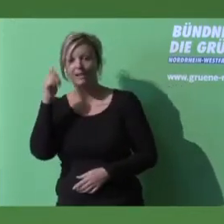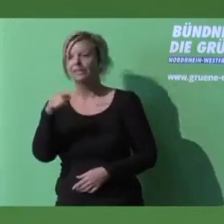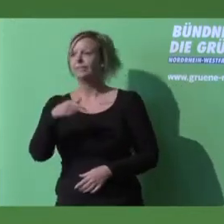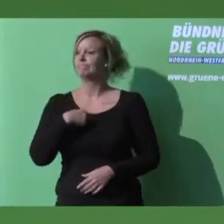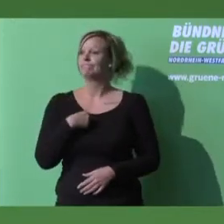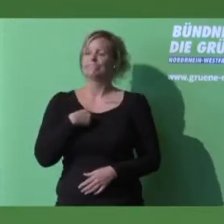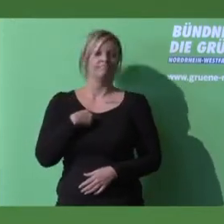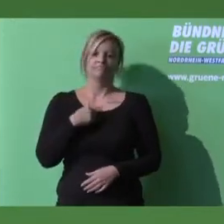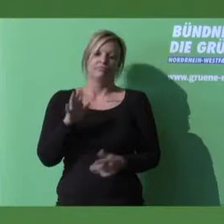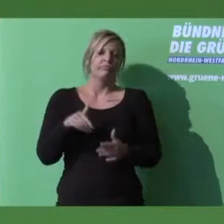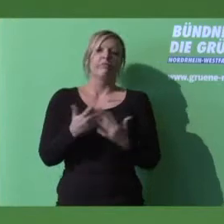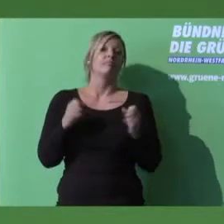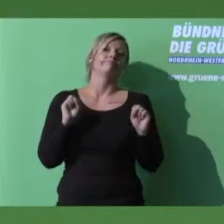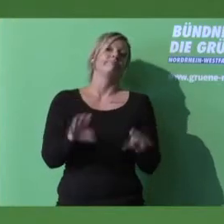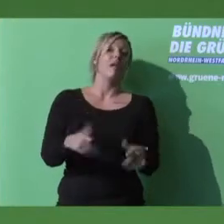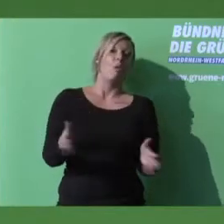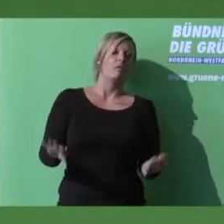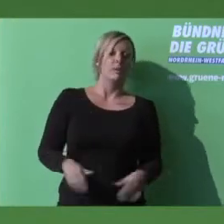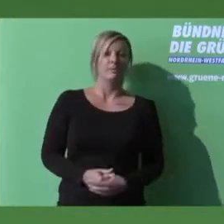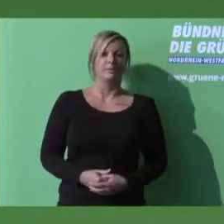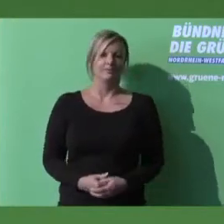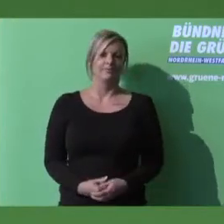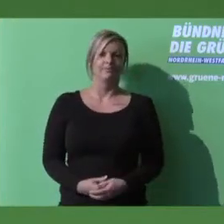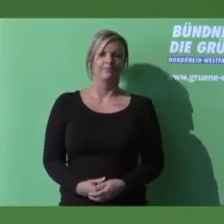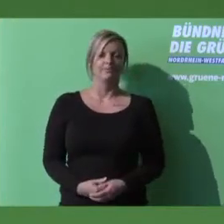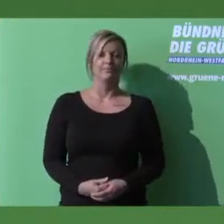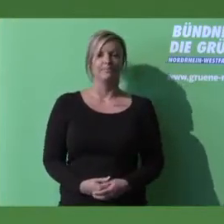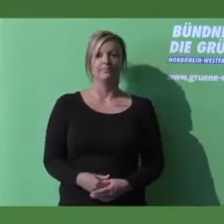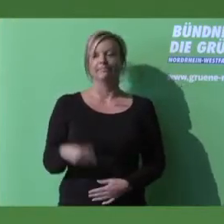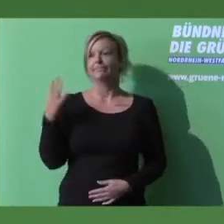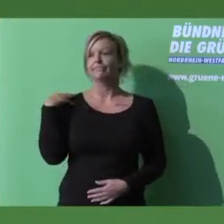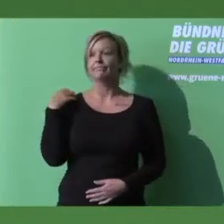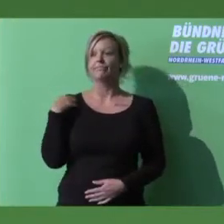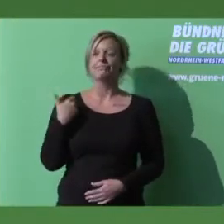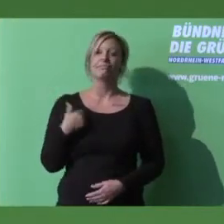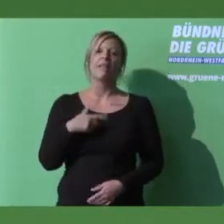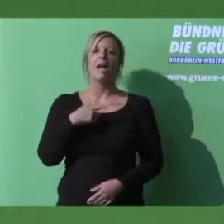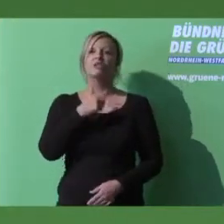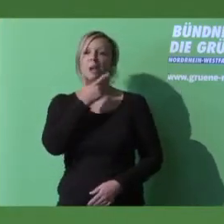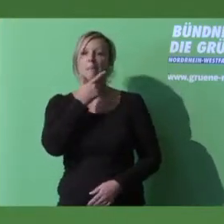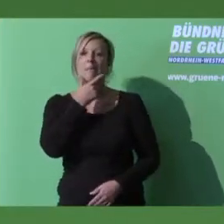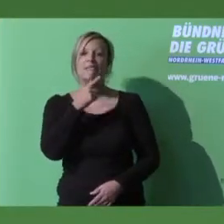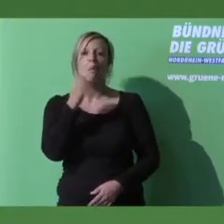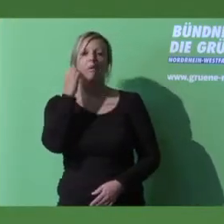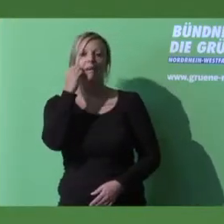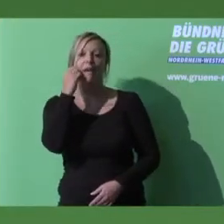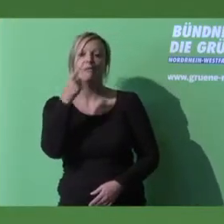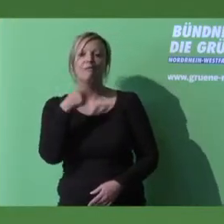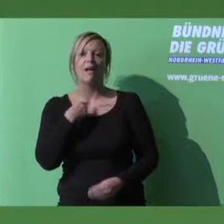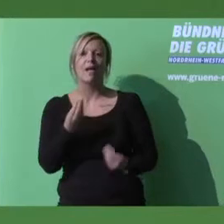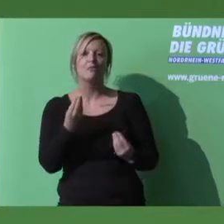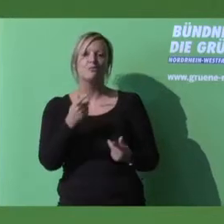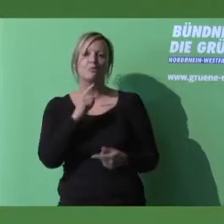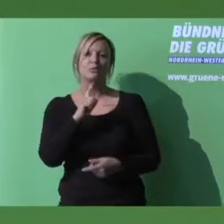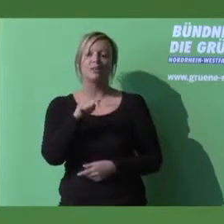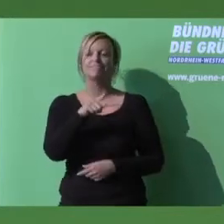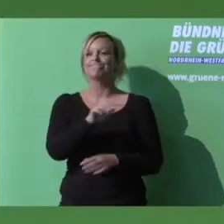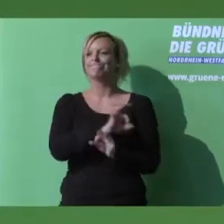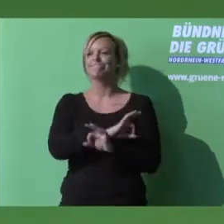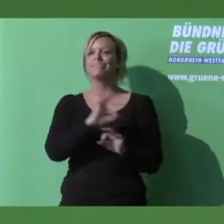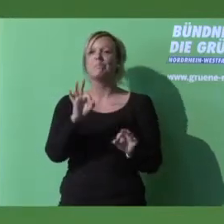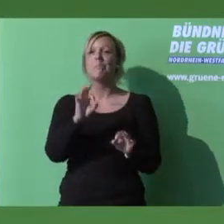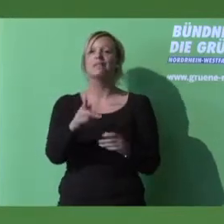endgültig aufgegeben. Wenn man es am Aschermittwoch sagen würde, würde man sagen, der beste Kunde von